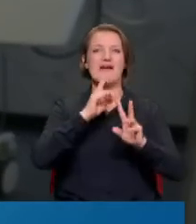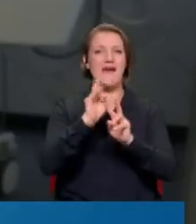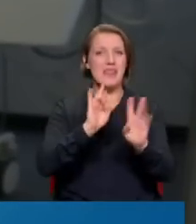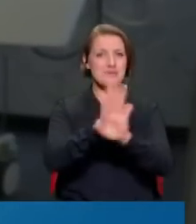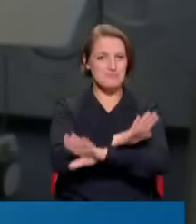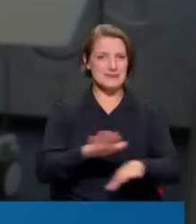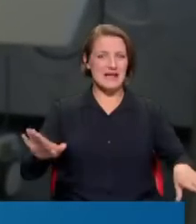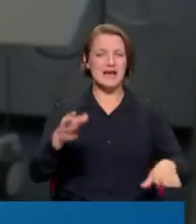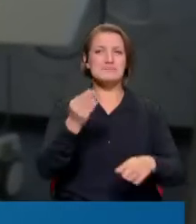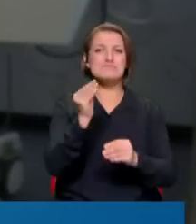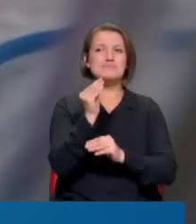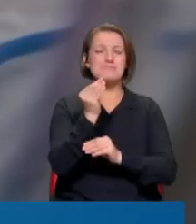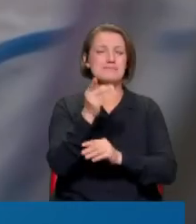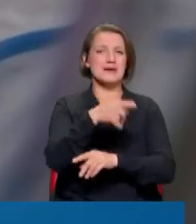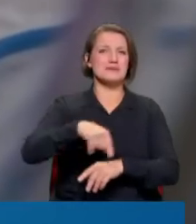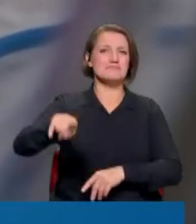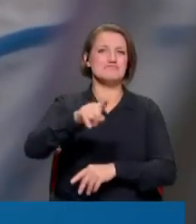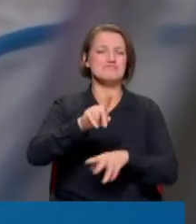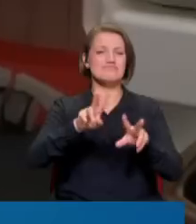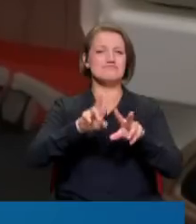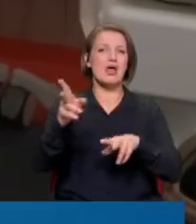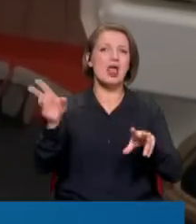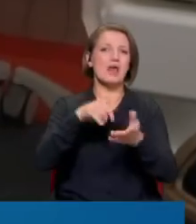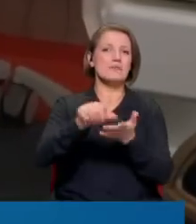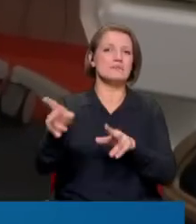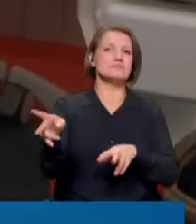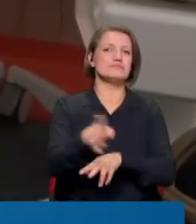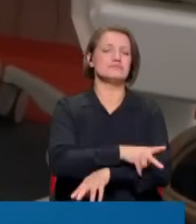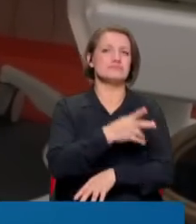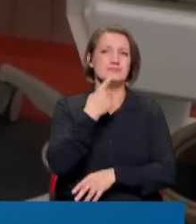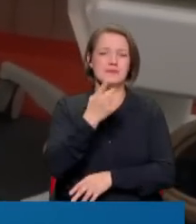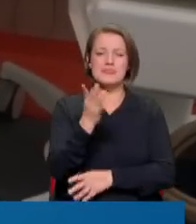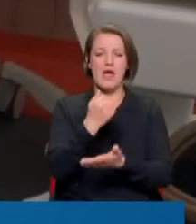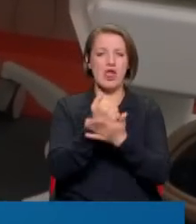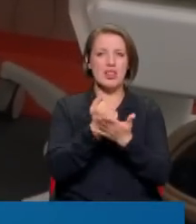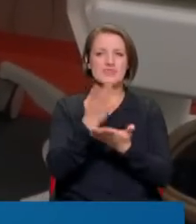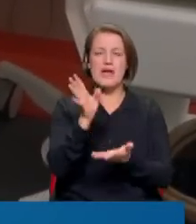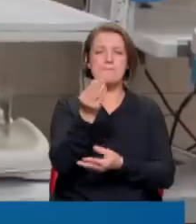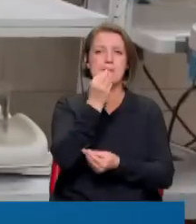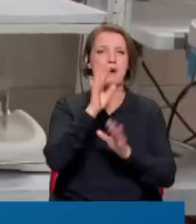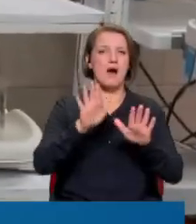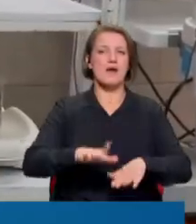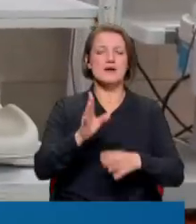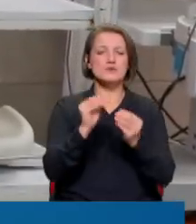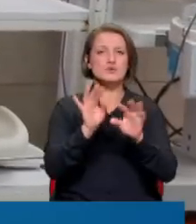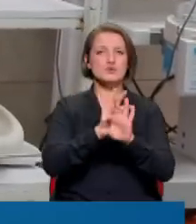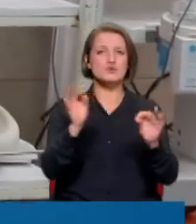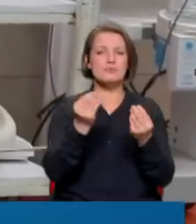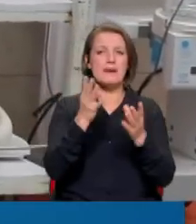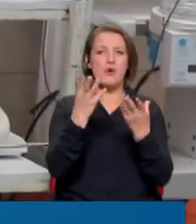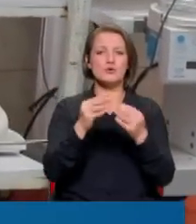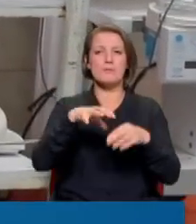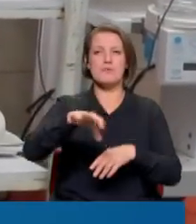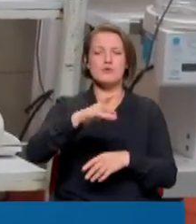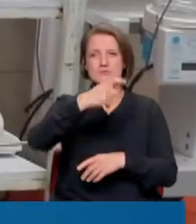biterse yeni doğan bebek servisi Morga dönüşebilir dedi Hastanede ne ilaç ne mama kaldı masum yavruların olduğu